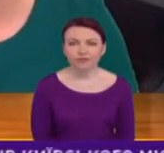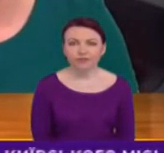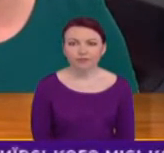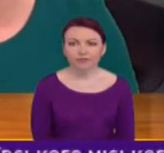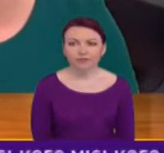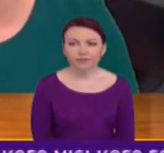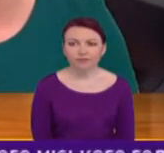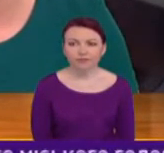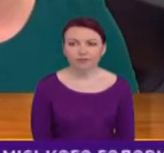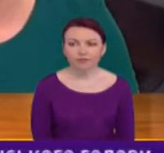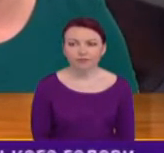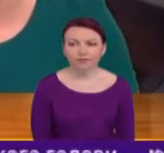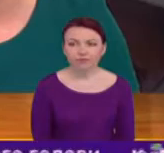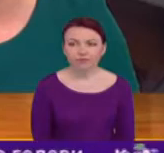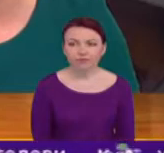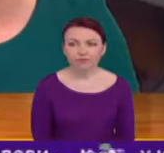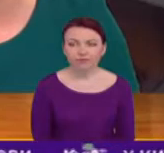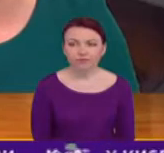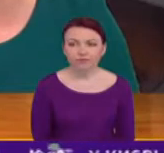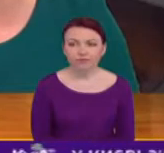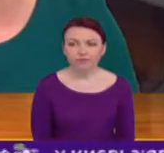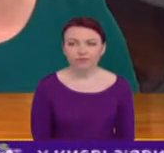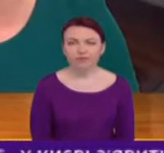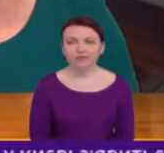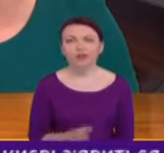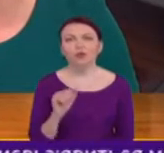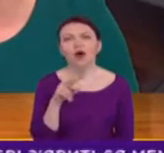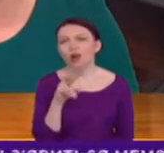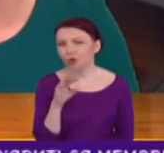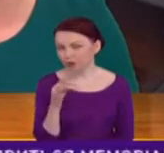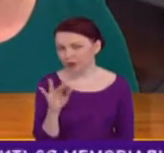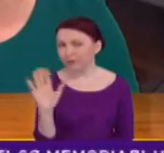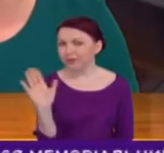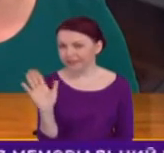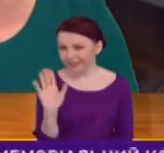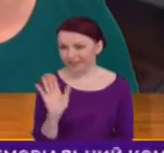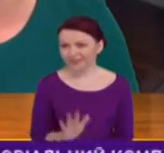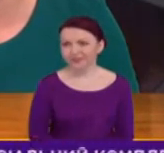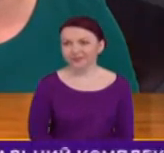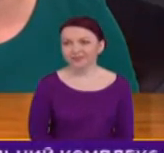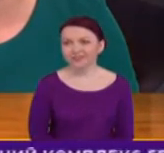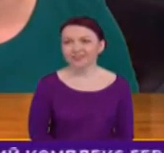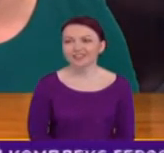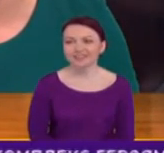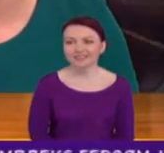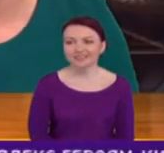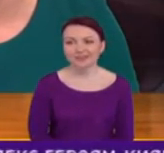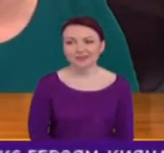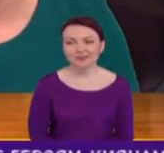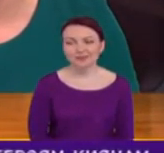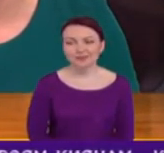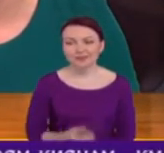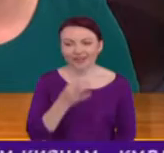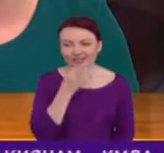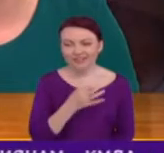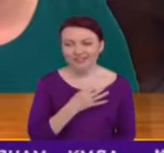Зараз. Будь ласочка. Ми в ефірі вже. Ой, Альоночка, приветик. Так, добрий день. Альона, скажіть